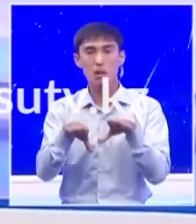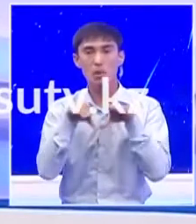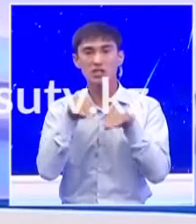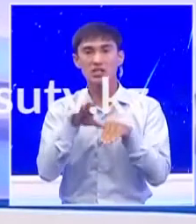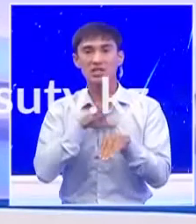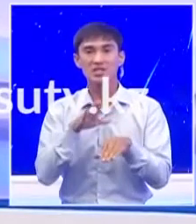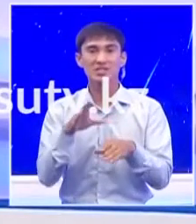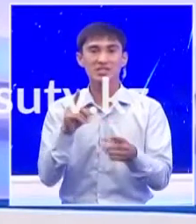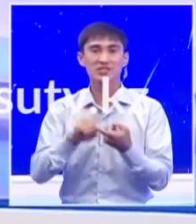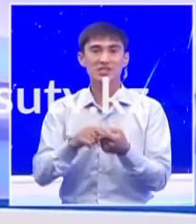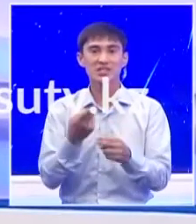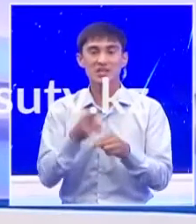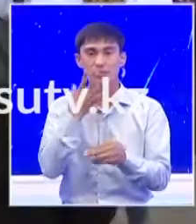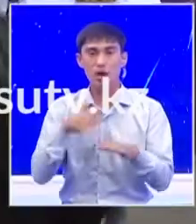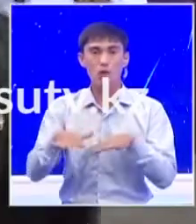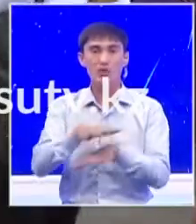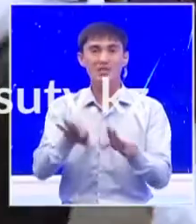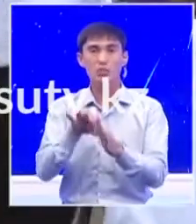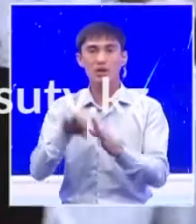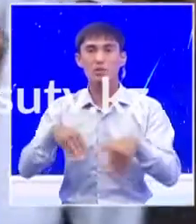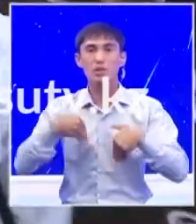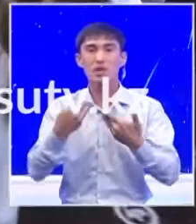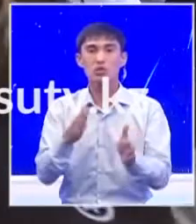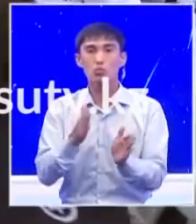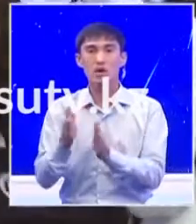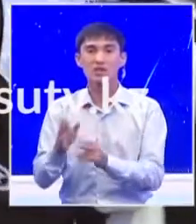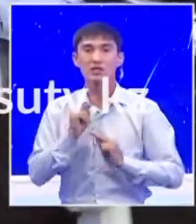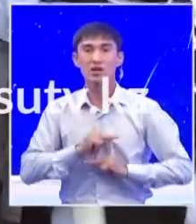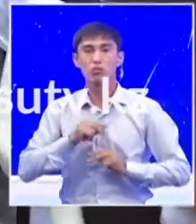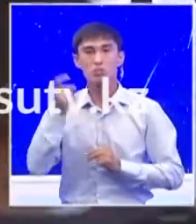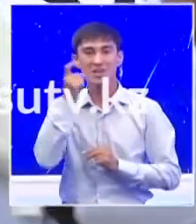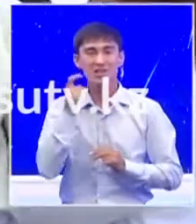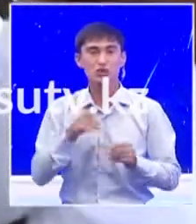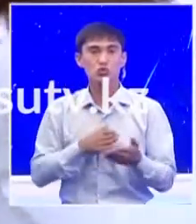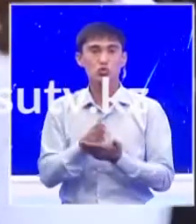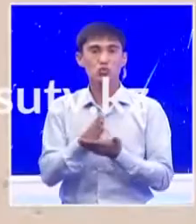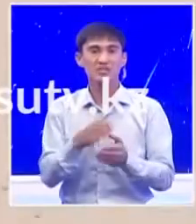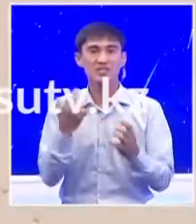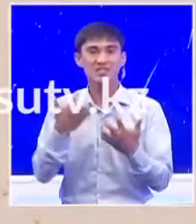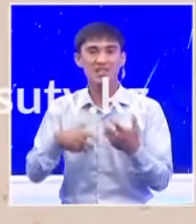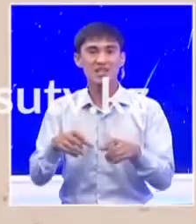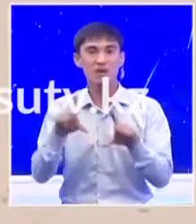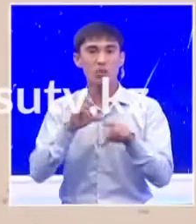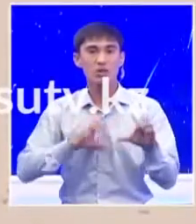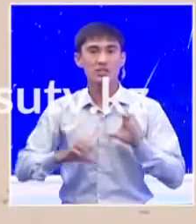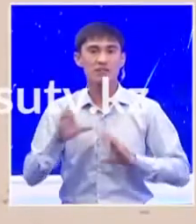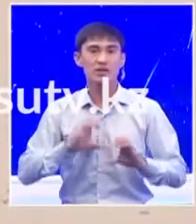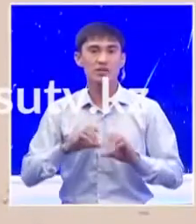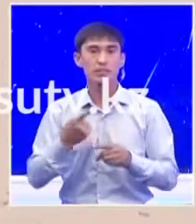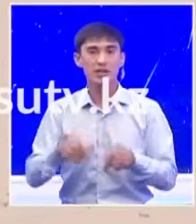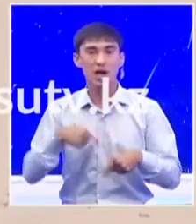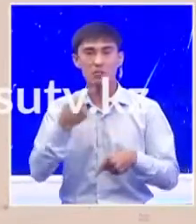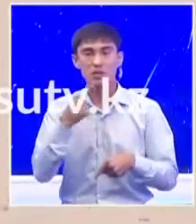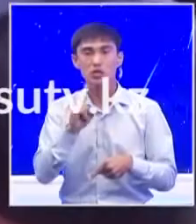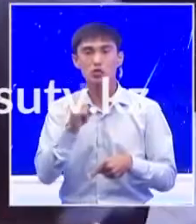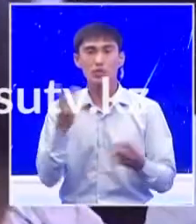Мажилиса. В связи с этим народные избранники предложили упорядочить работу психологической службы в системе среднего образования. Также